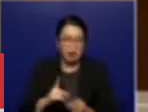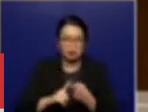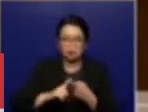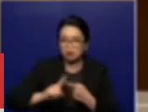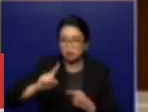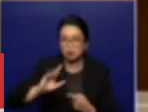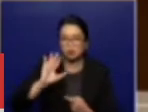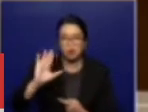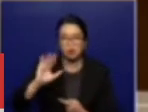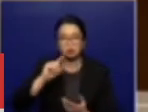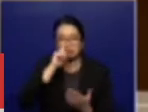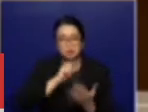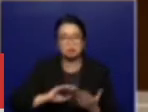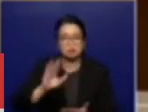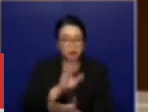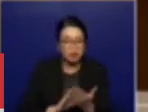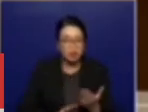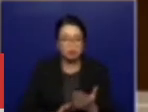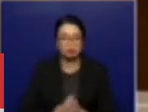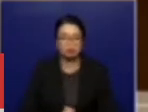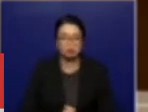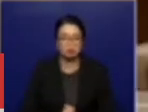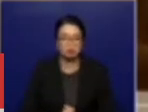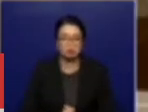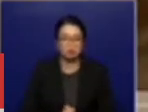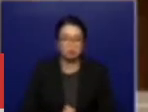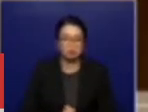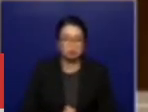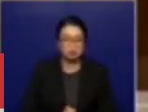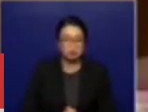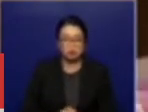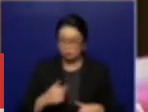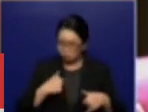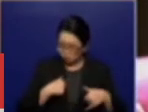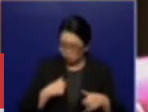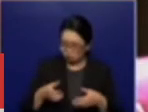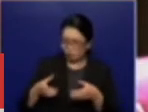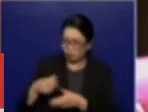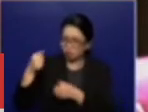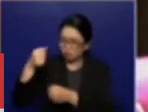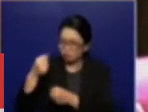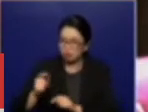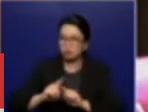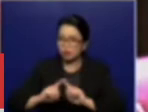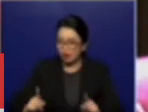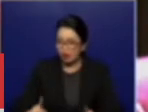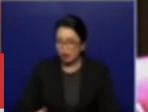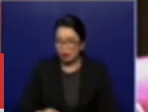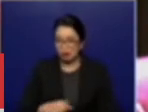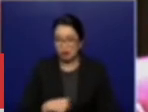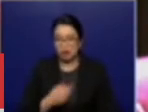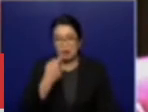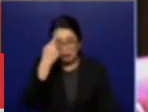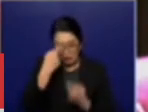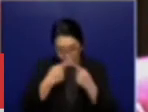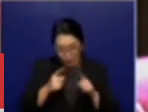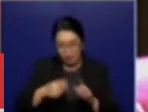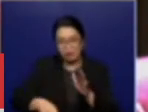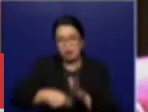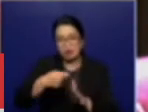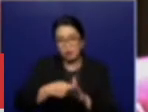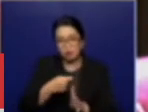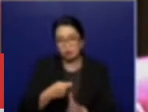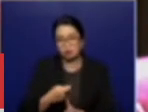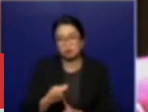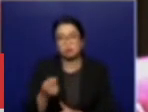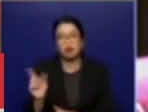ศาสตร์นะครับท่านอาจจะบอกเองว่าเอ๊ะท่านเองก็ไม่ได้เป็นคนไปก่อม็อบนะครับแต่สาเหตุต้องกราบเรียนท่านประธาน